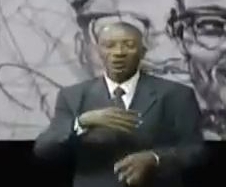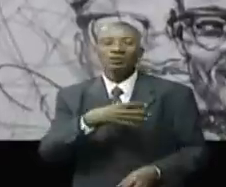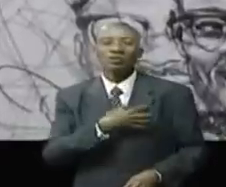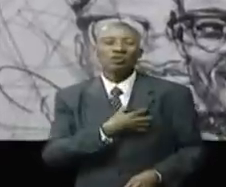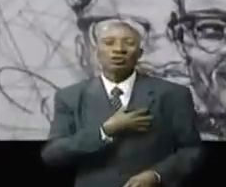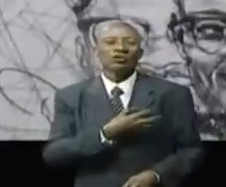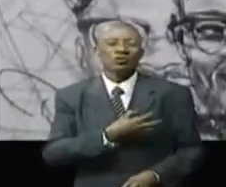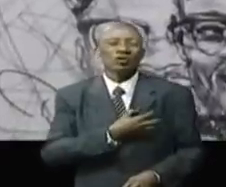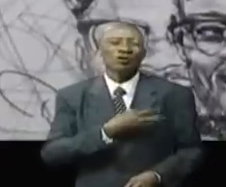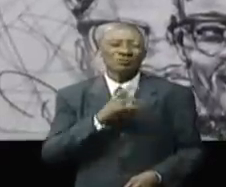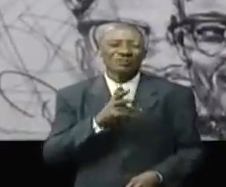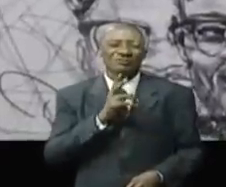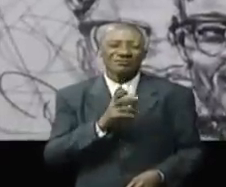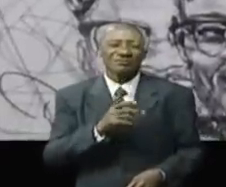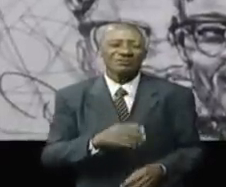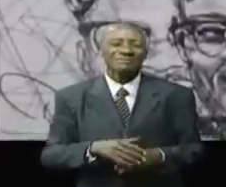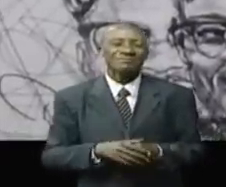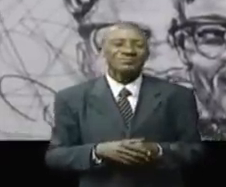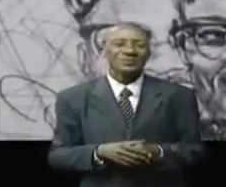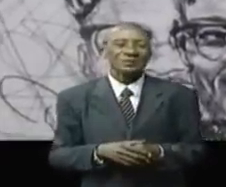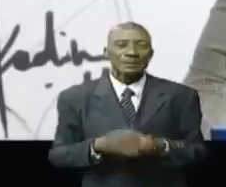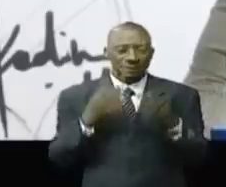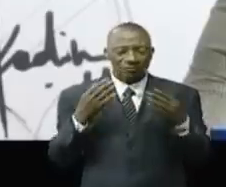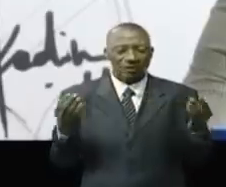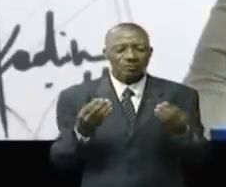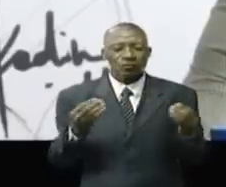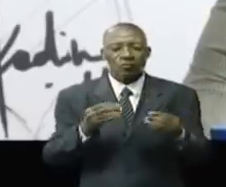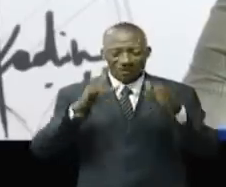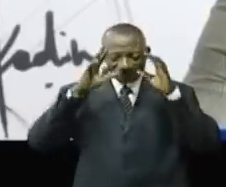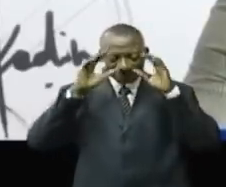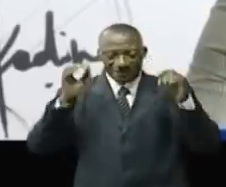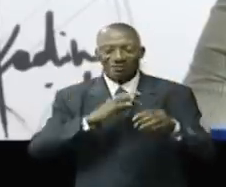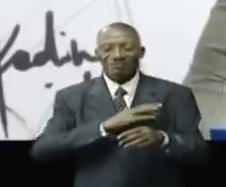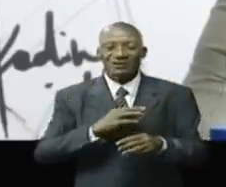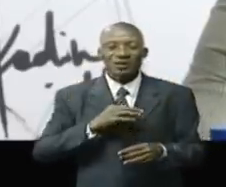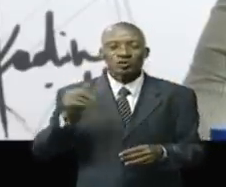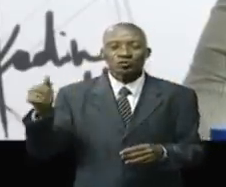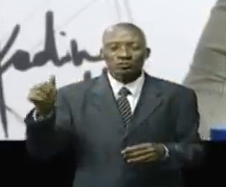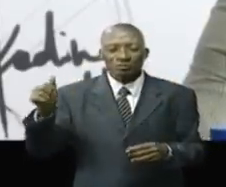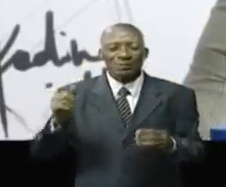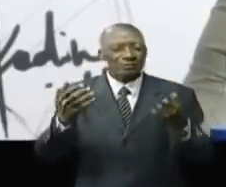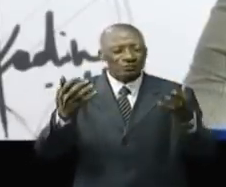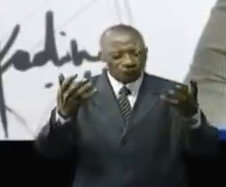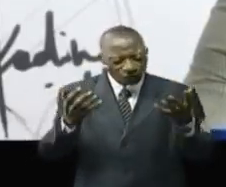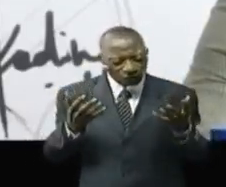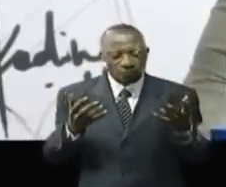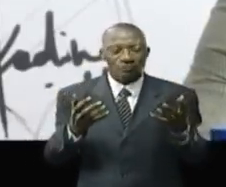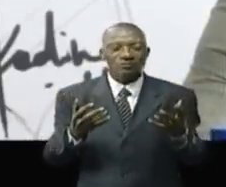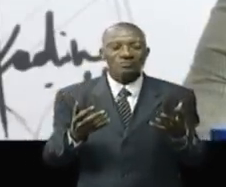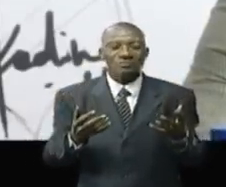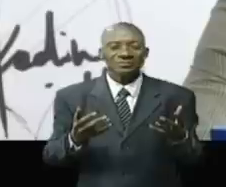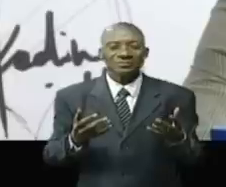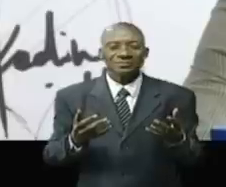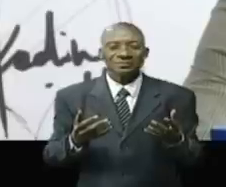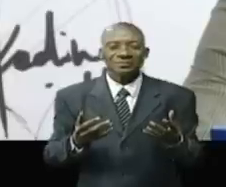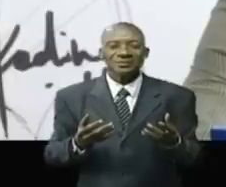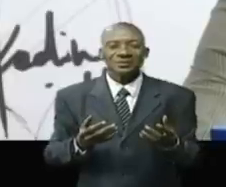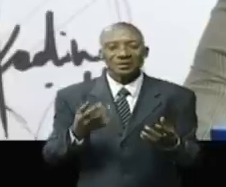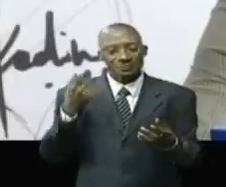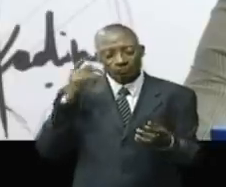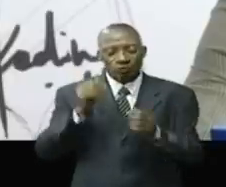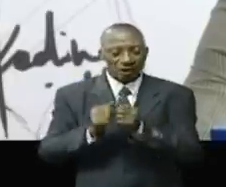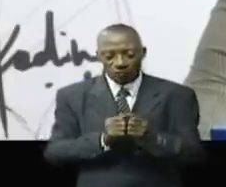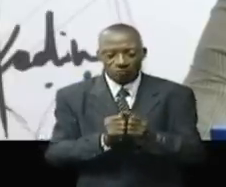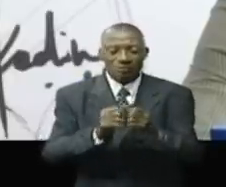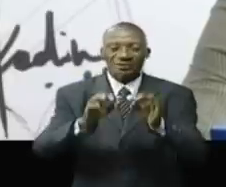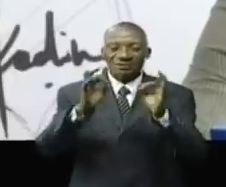cela qu'il s'est totalement engagé pour accompagner la famille